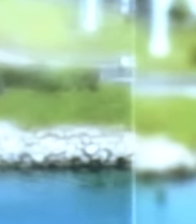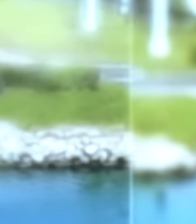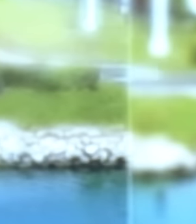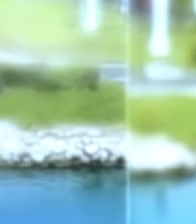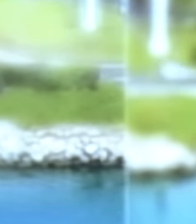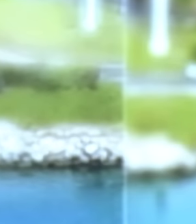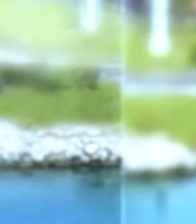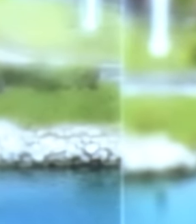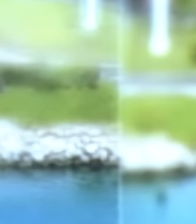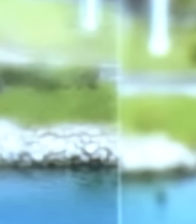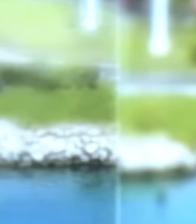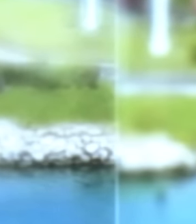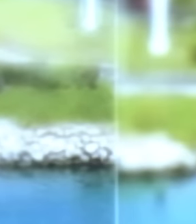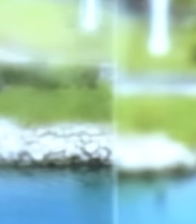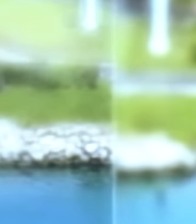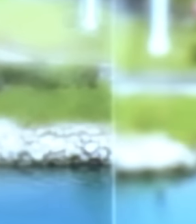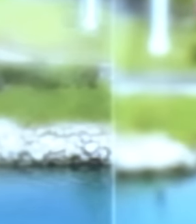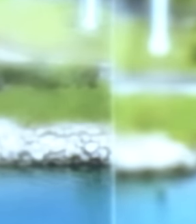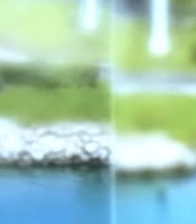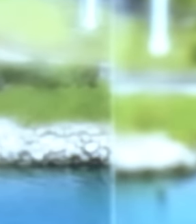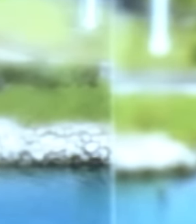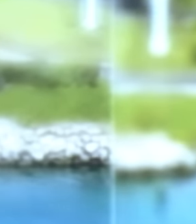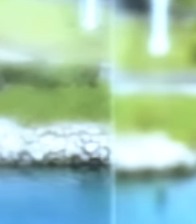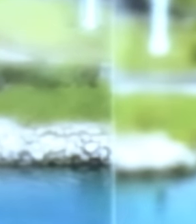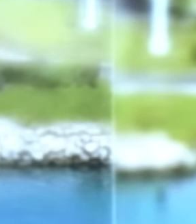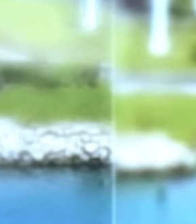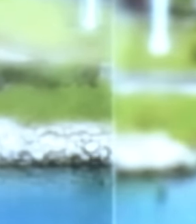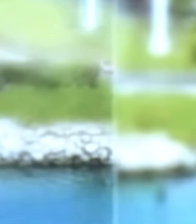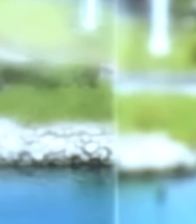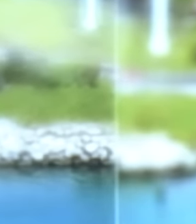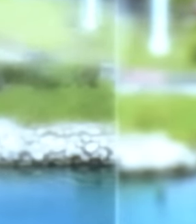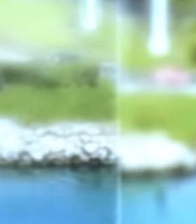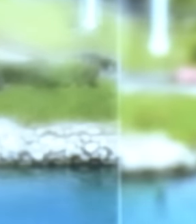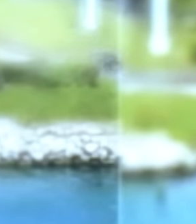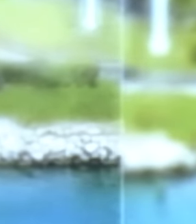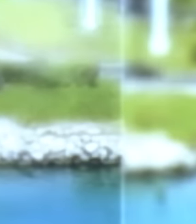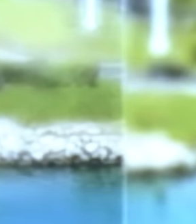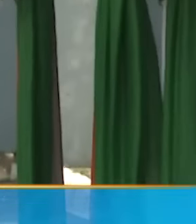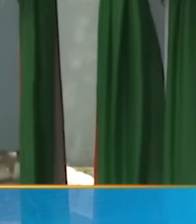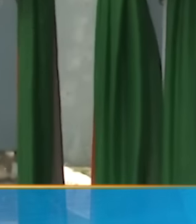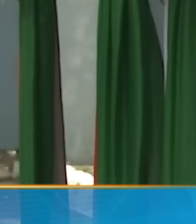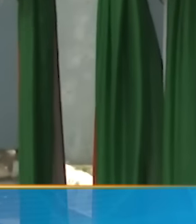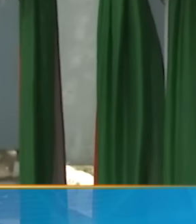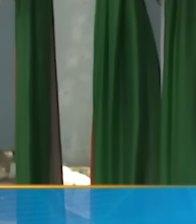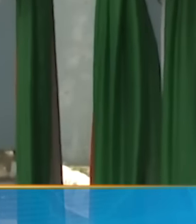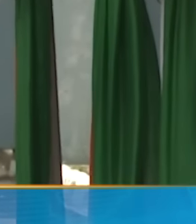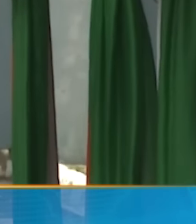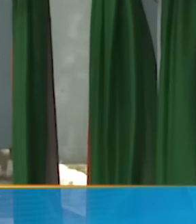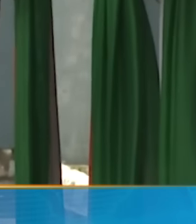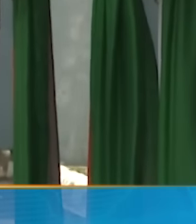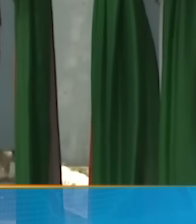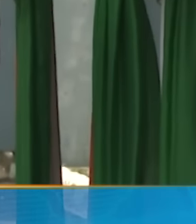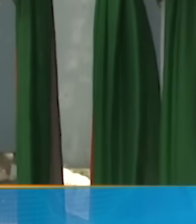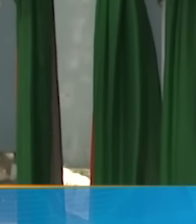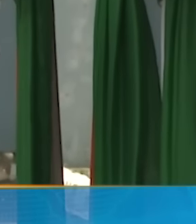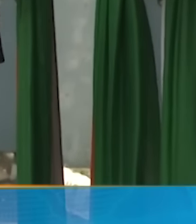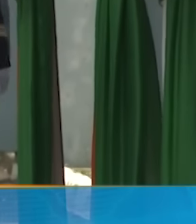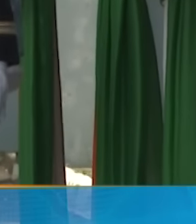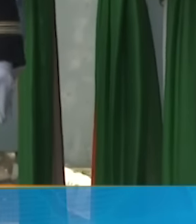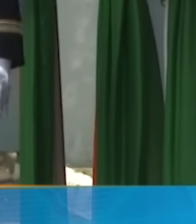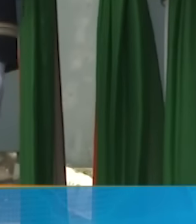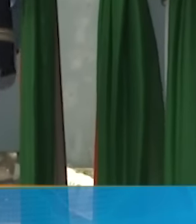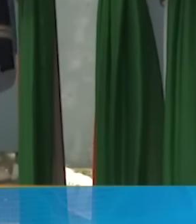Bonjour à tous, en feuilletant les pages de l'actualité de ce vendredi, voyons ce qui fait l'essentiel. Un homme d'exception et de grande valeur,